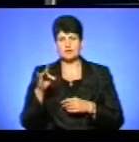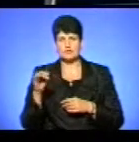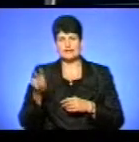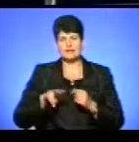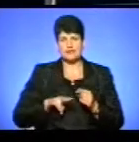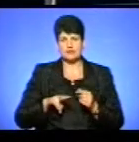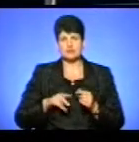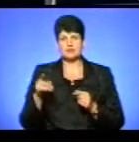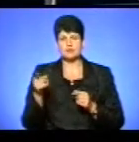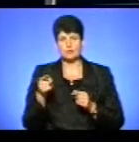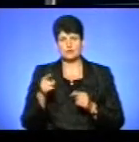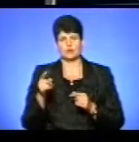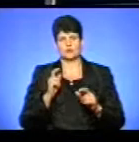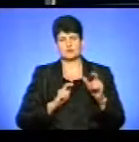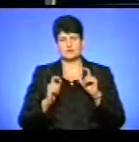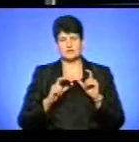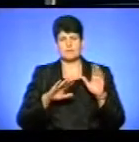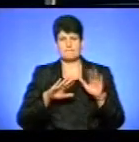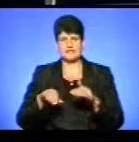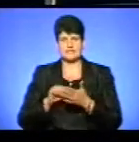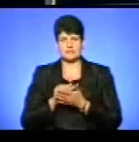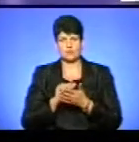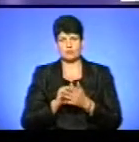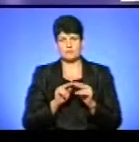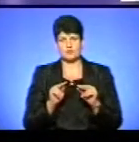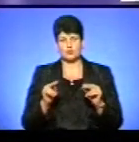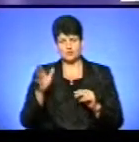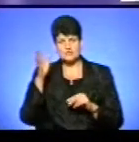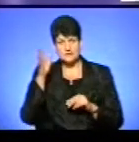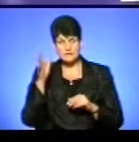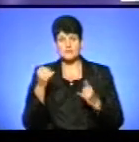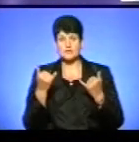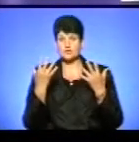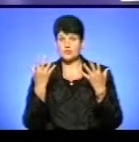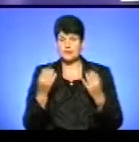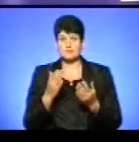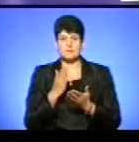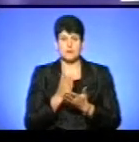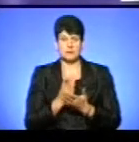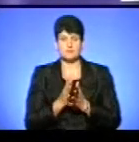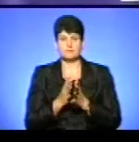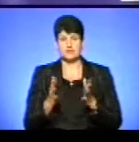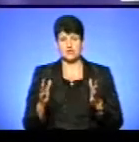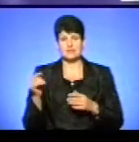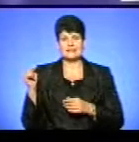інституту післядипломної педагогічної освіти. На сьогоднішній день ми маємо більше